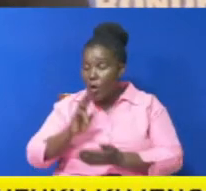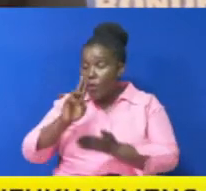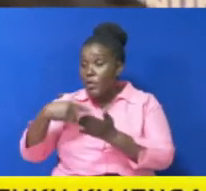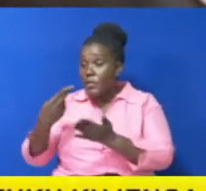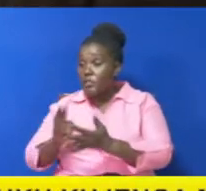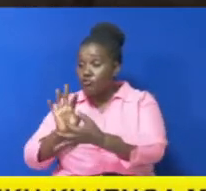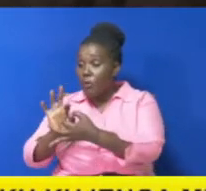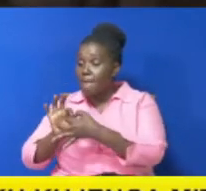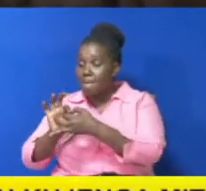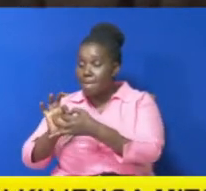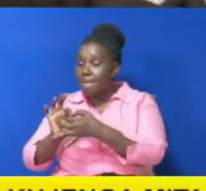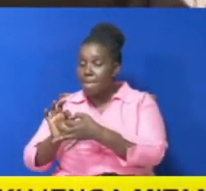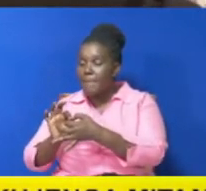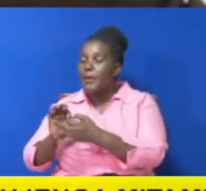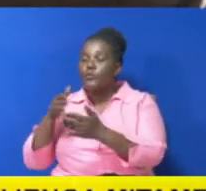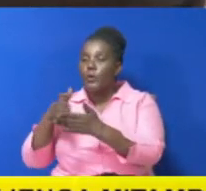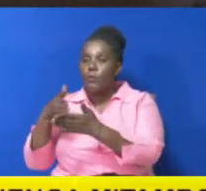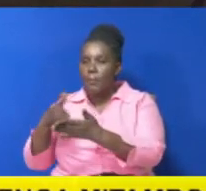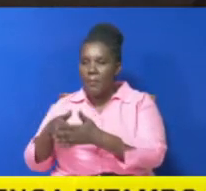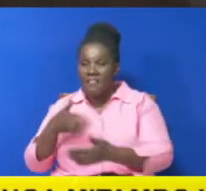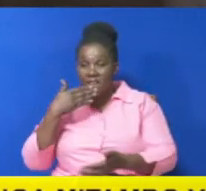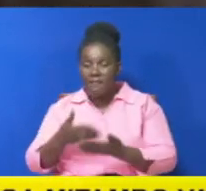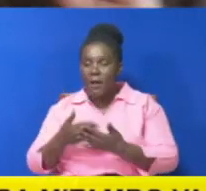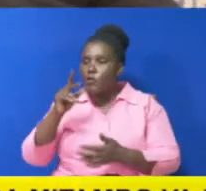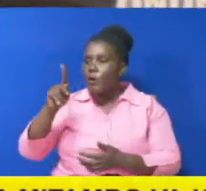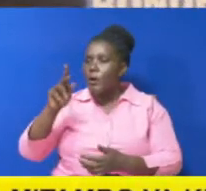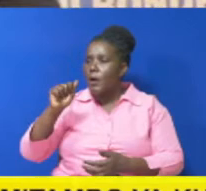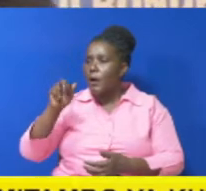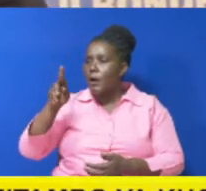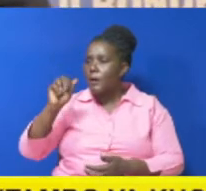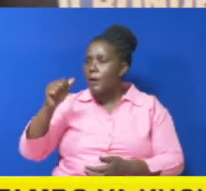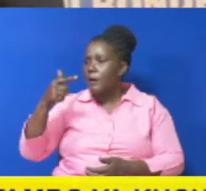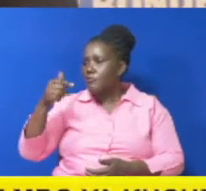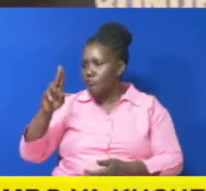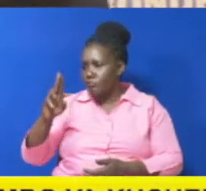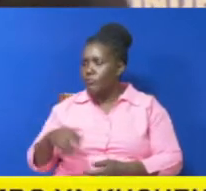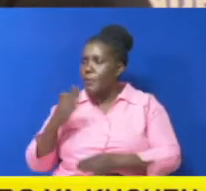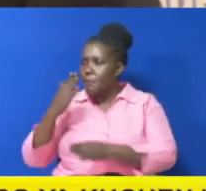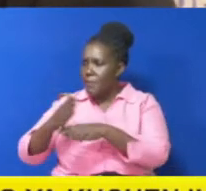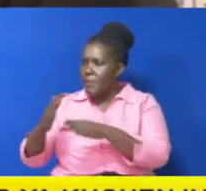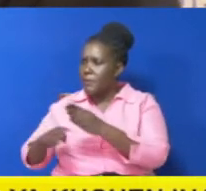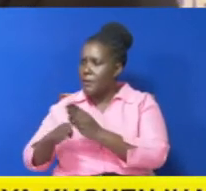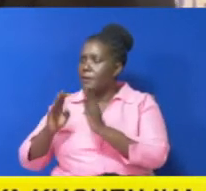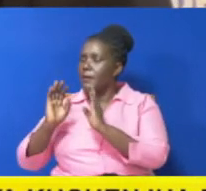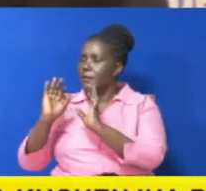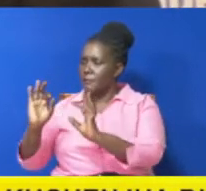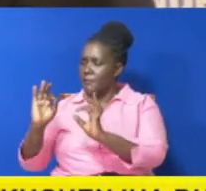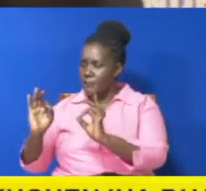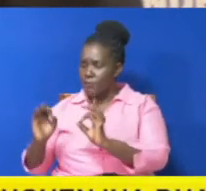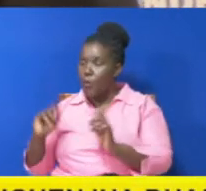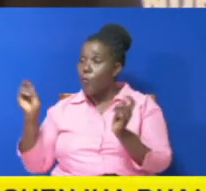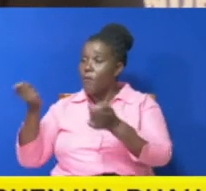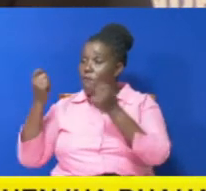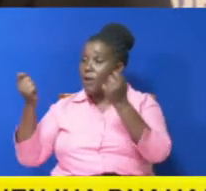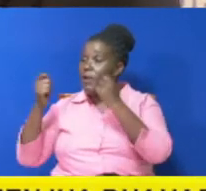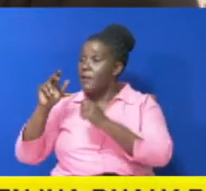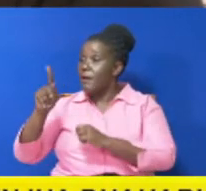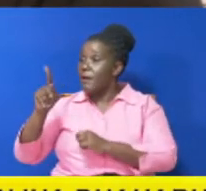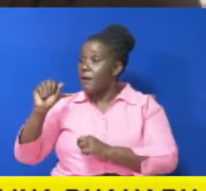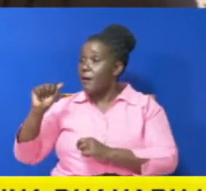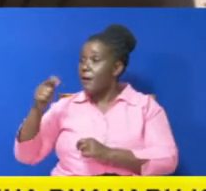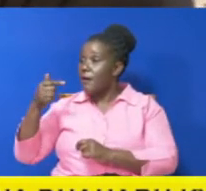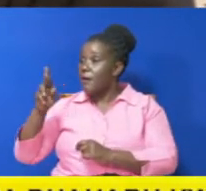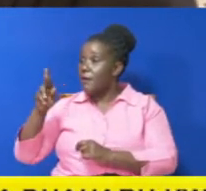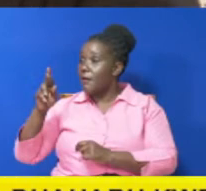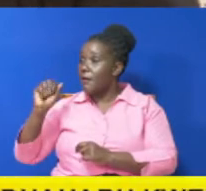utakwama. Mmekwenda kule Karatu, mmejenga mabirika. Sasa wafugaji pale wa Karatu badala kupeleka